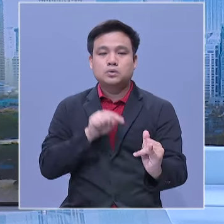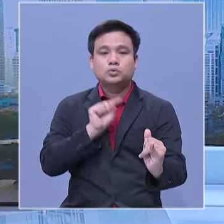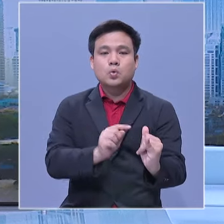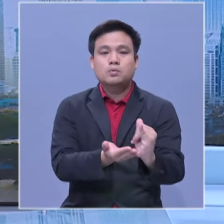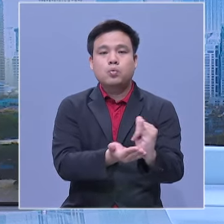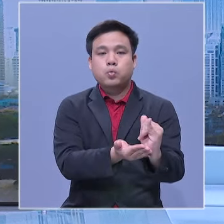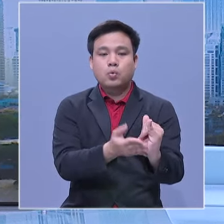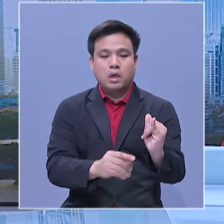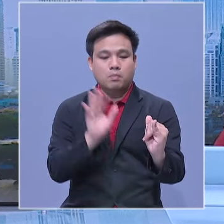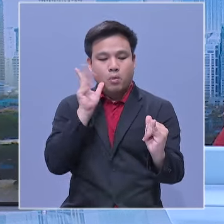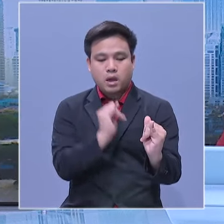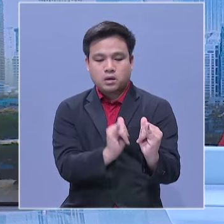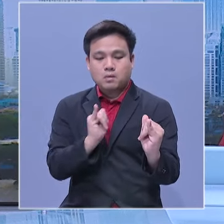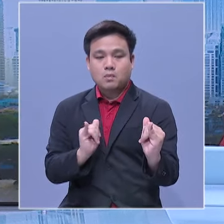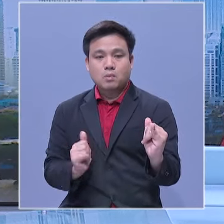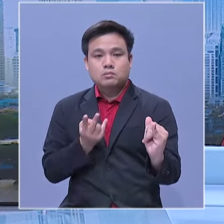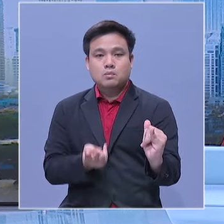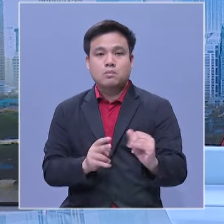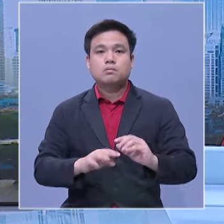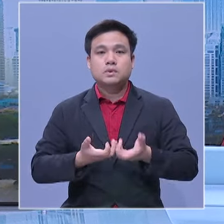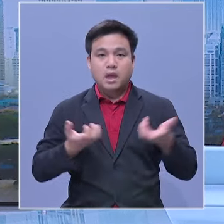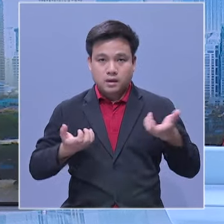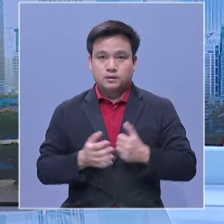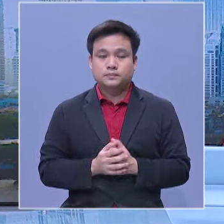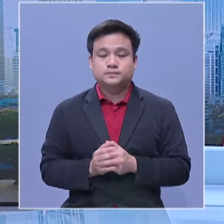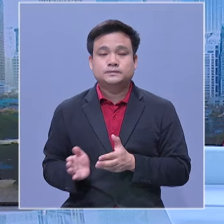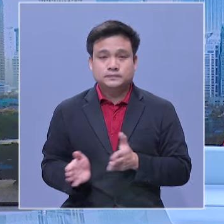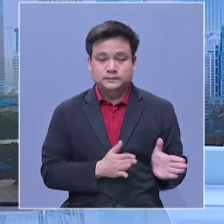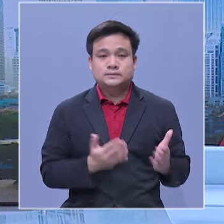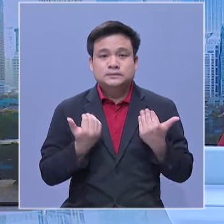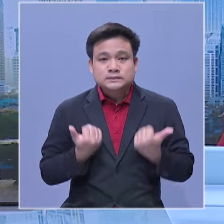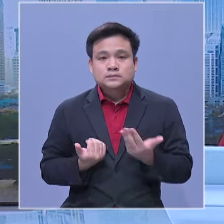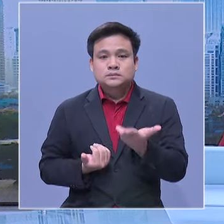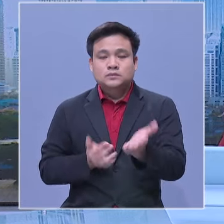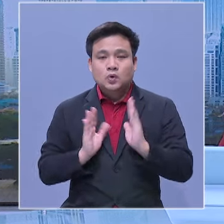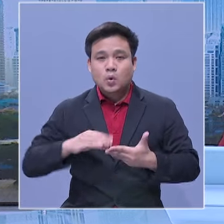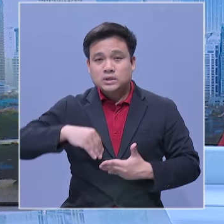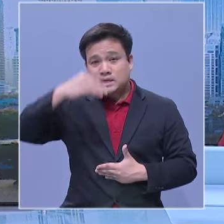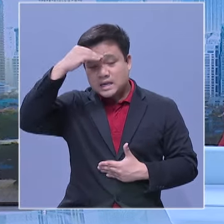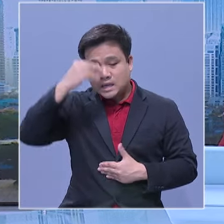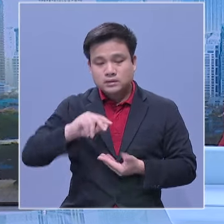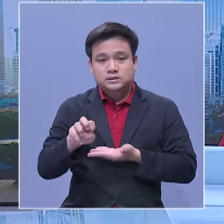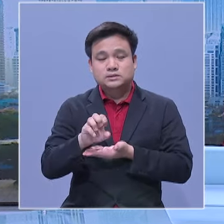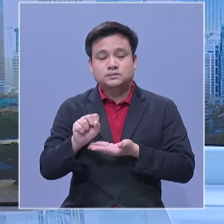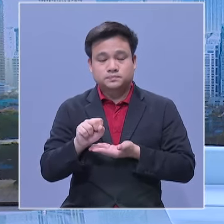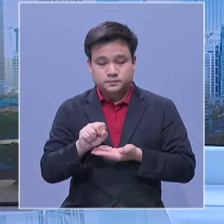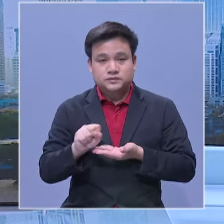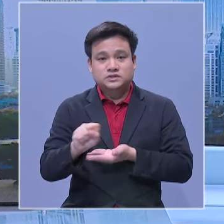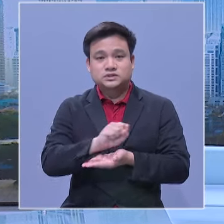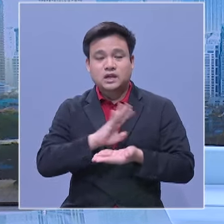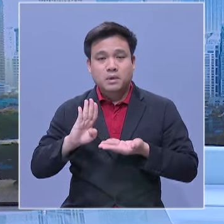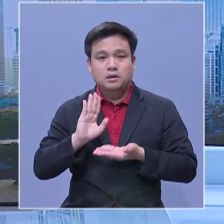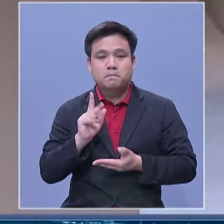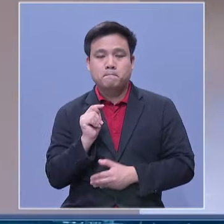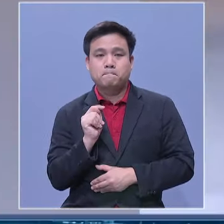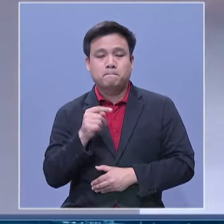คุณผู้ชมคะไปดูกรณีนักศึกษาสถาบันเทคโนโลยีปทุมวันถูกแทงเสียชีวิตค่ะมีมาเกิดขึ้นกันอีกแล้วแล้วก็ล่าสุดมีคลิป